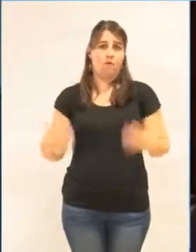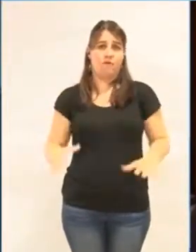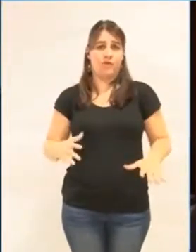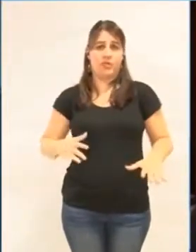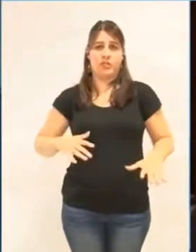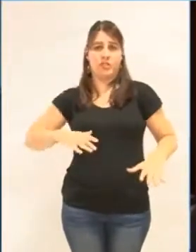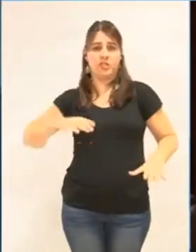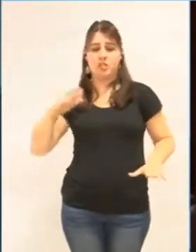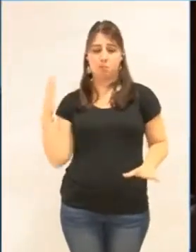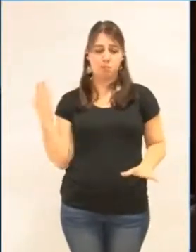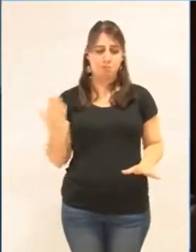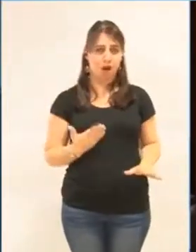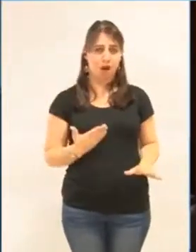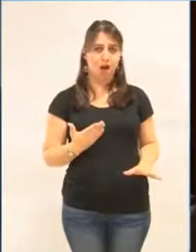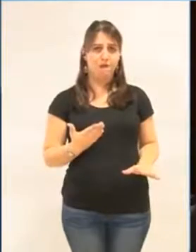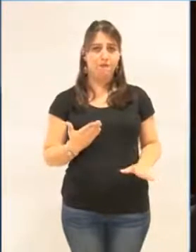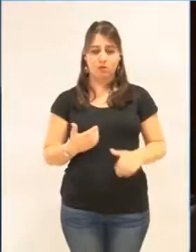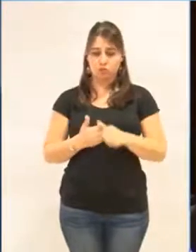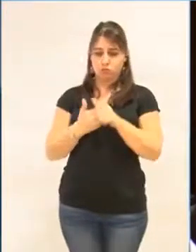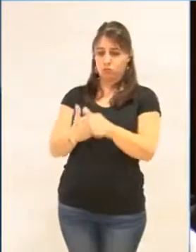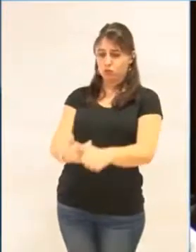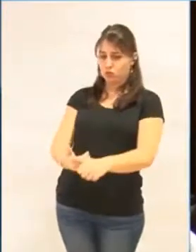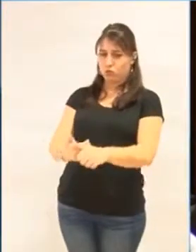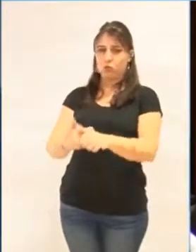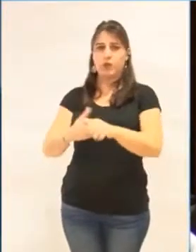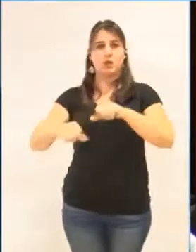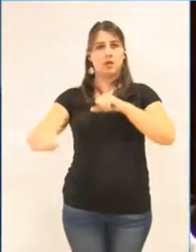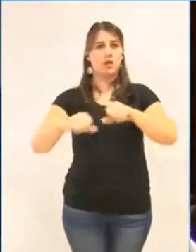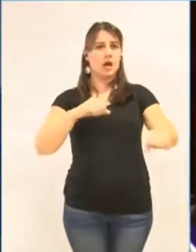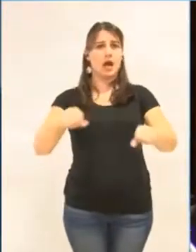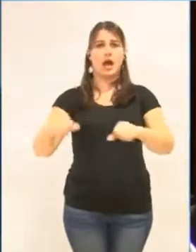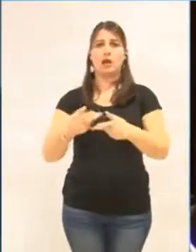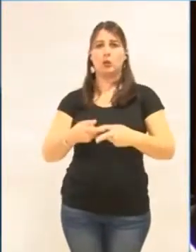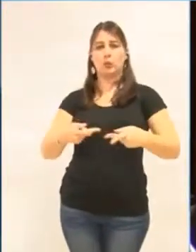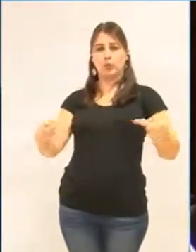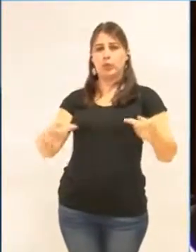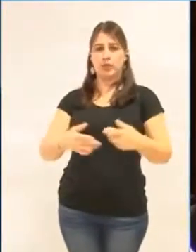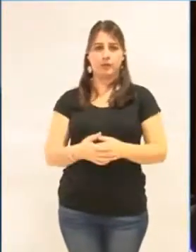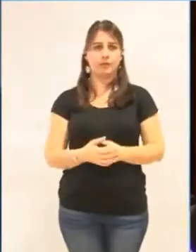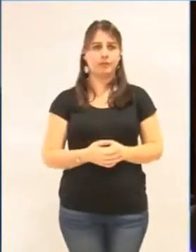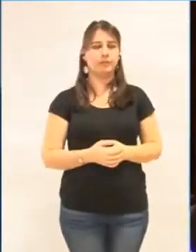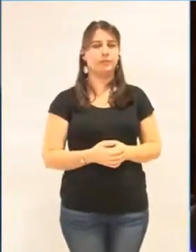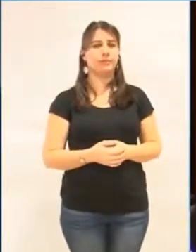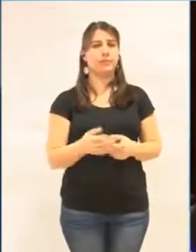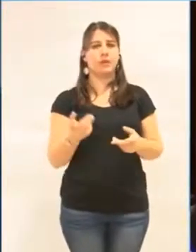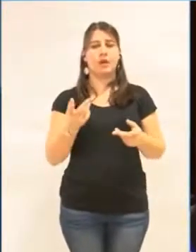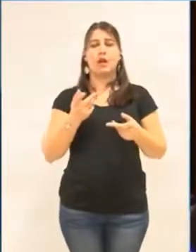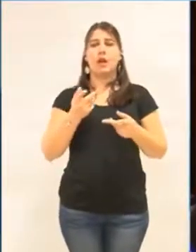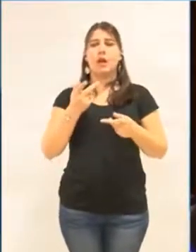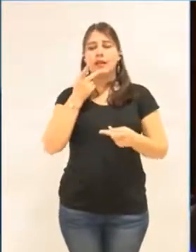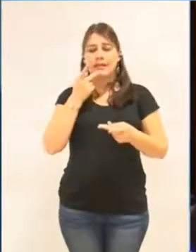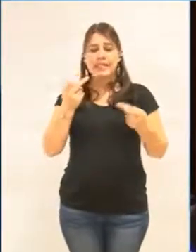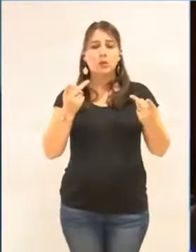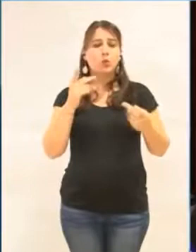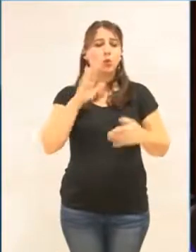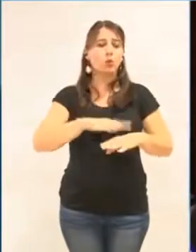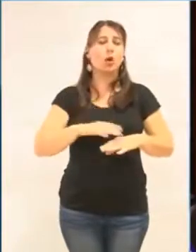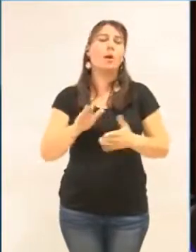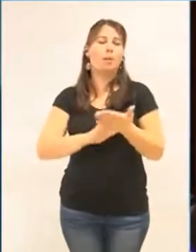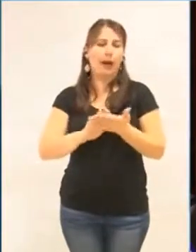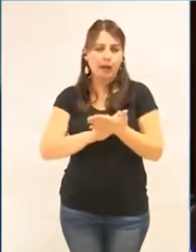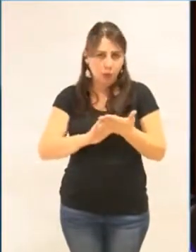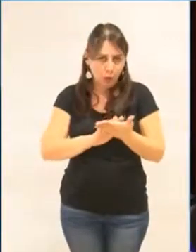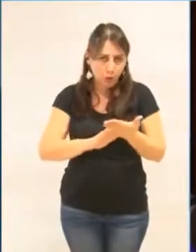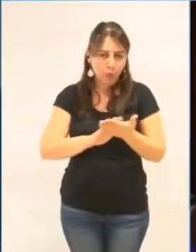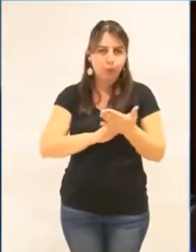la réalité de l'action publique. Il a été dit beaucoup de choses sur le dossier, excusez-moi, de la fête des Tuiles